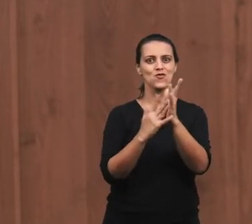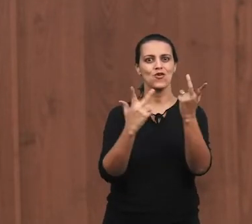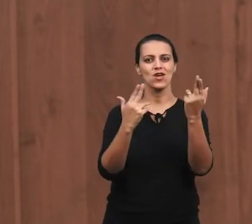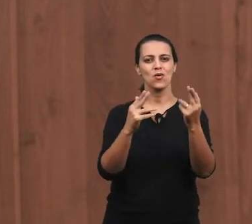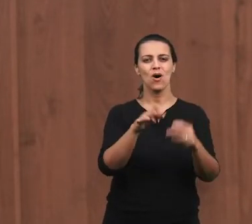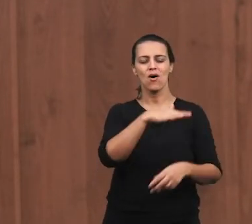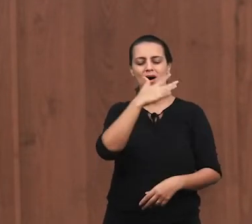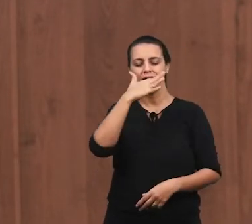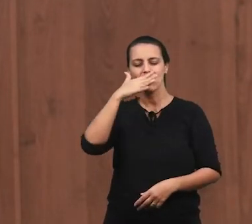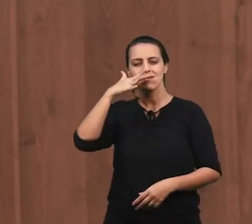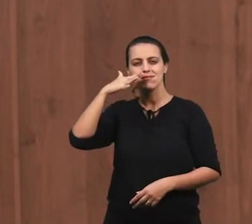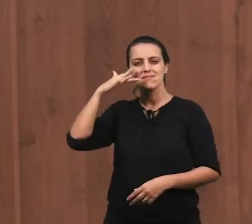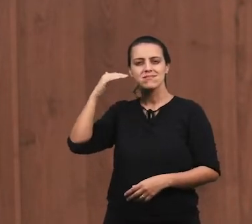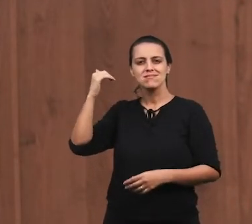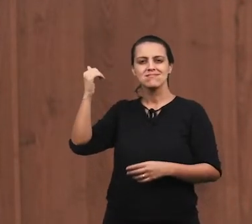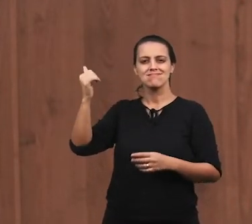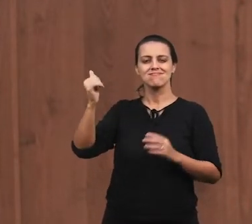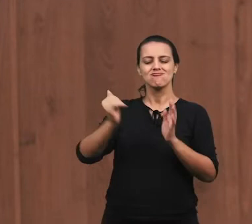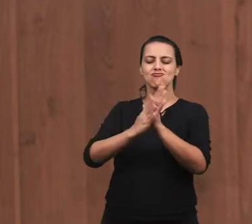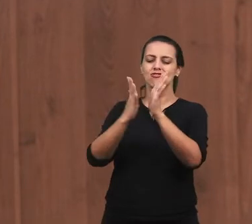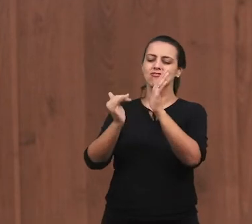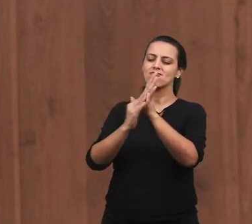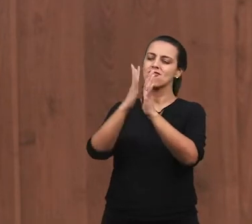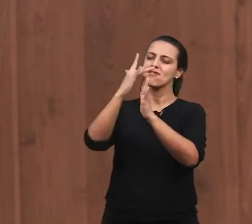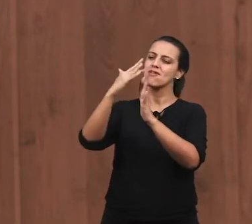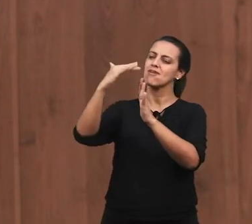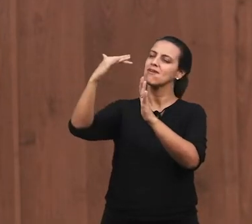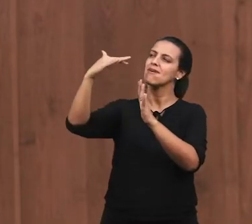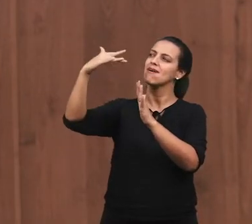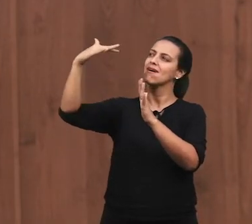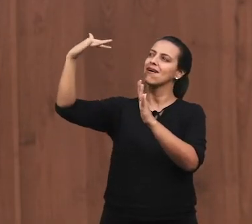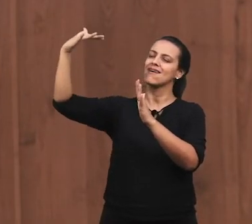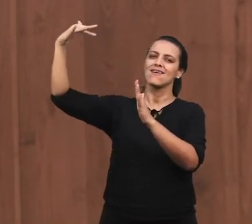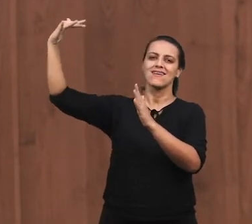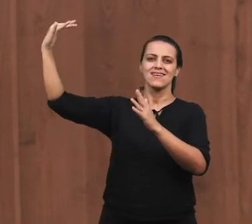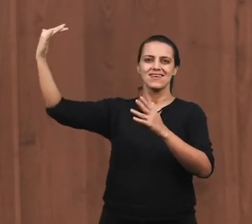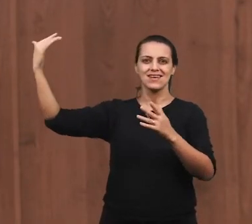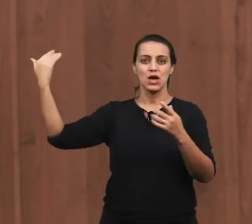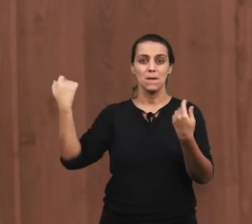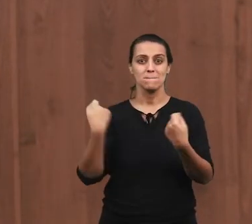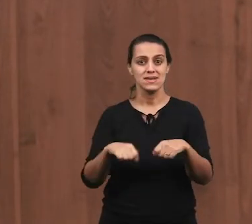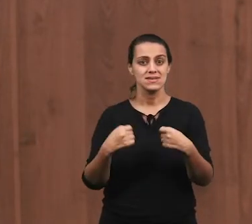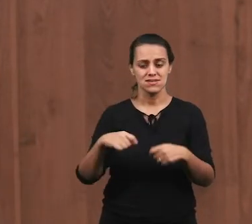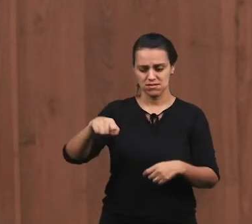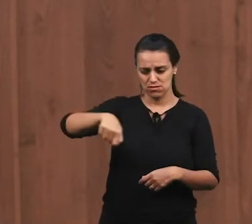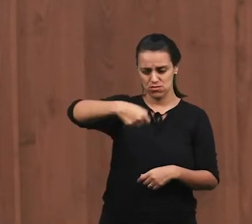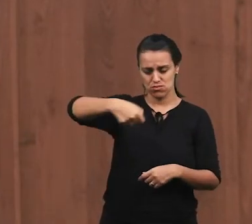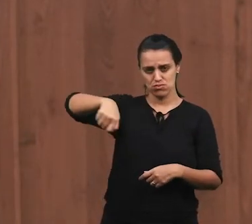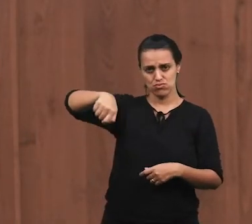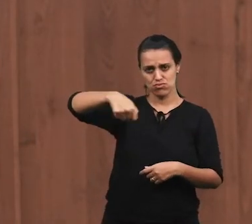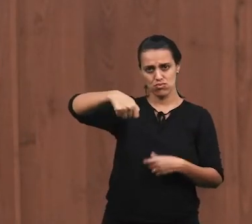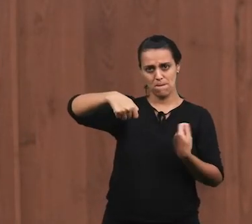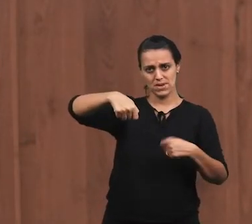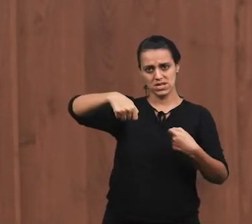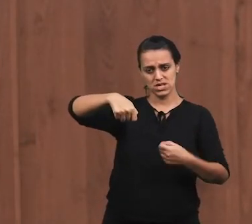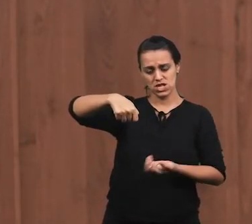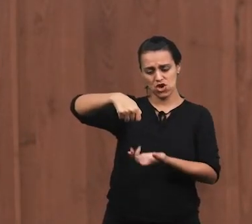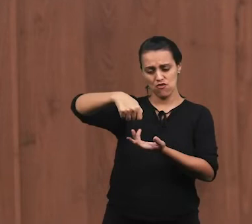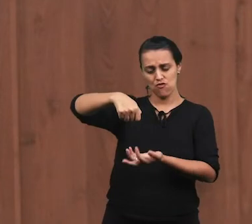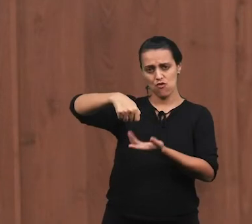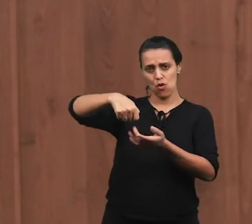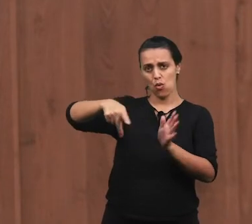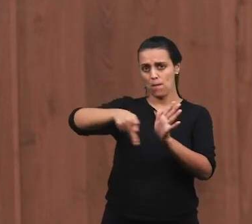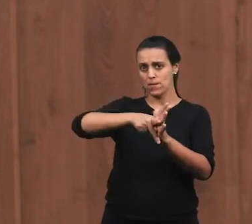хлебопредложения. Иисус сказал, что Он не пришел, чтобы осудить человека, но чтобы